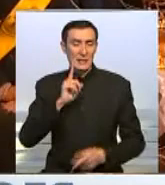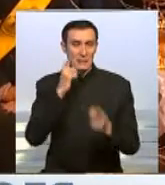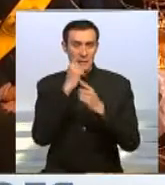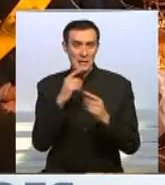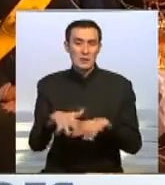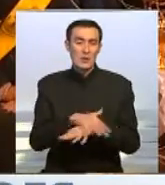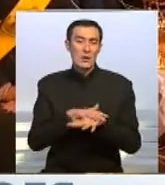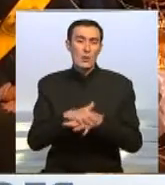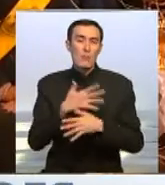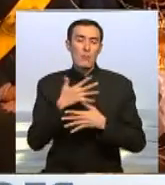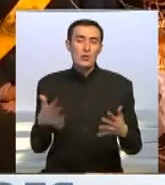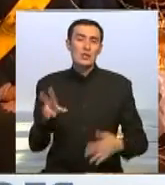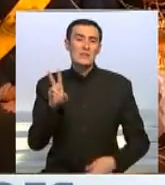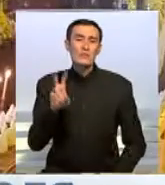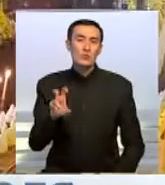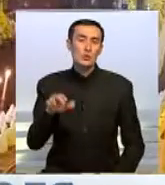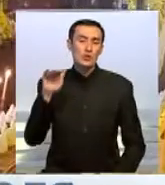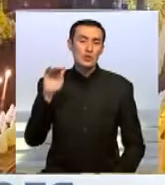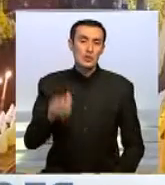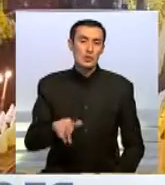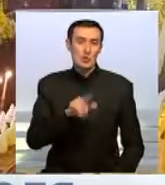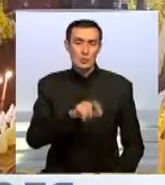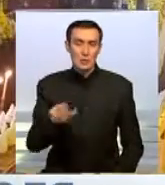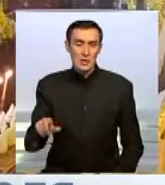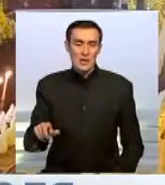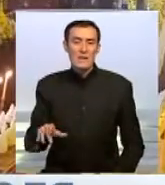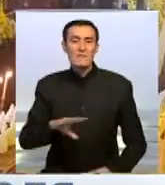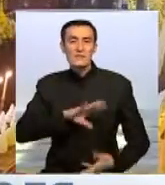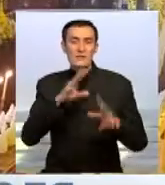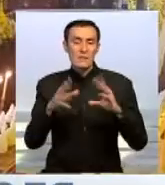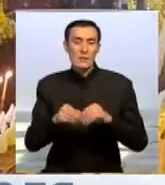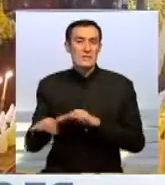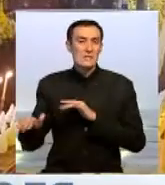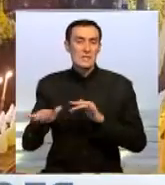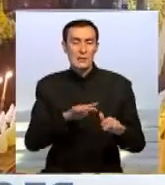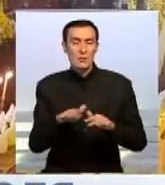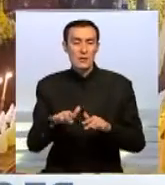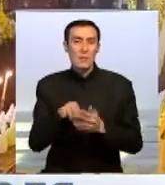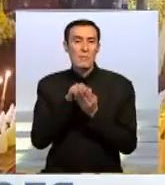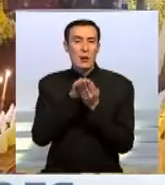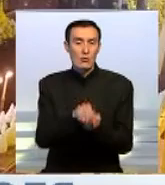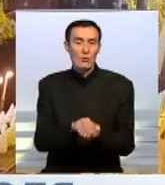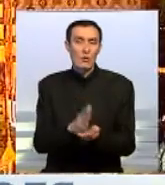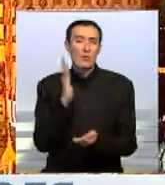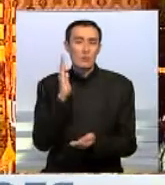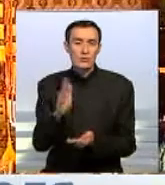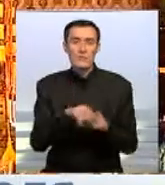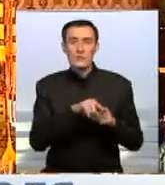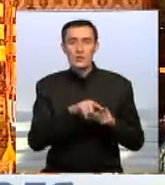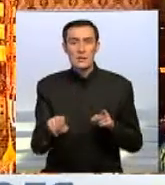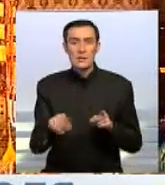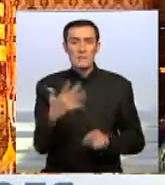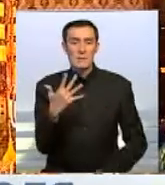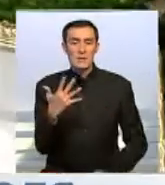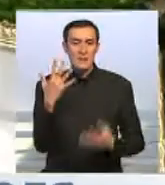данным, собралось более 200 тысяч жителей. Всего церемония похорон монарха продлится